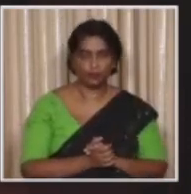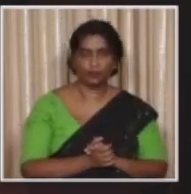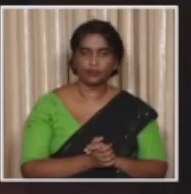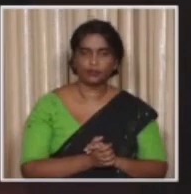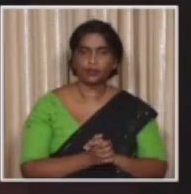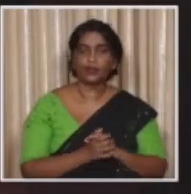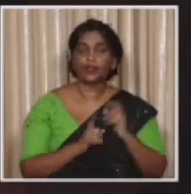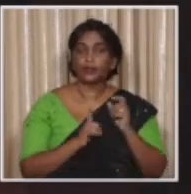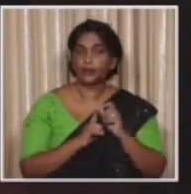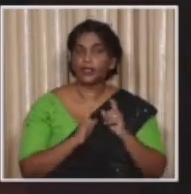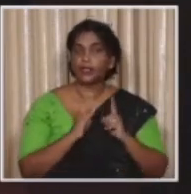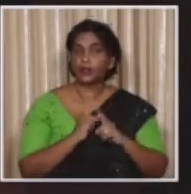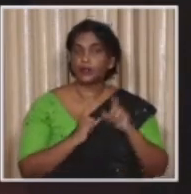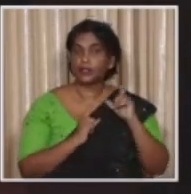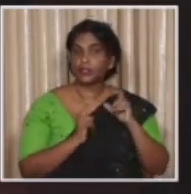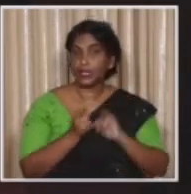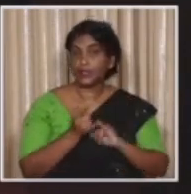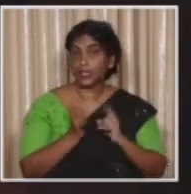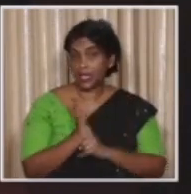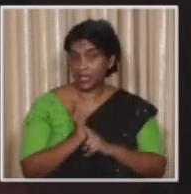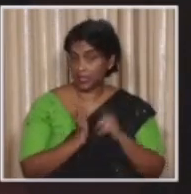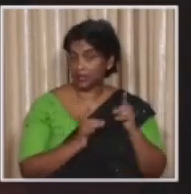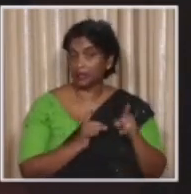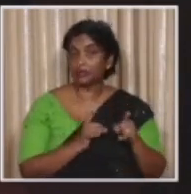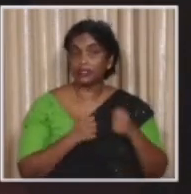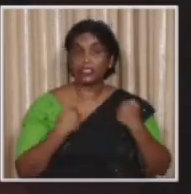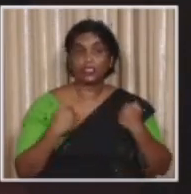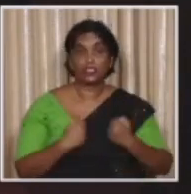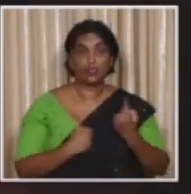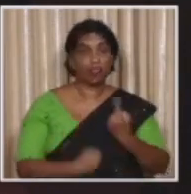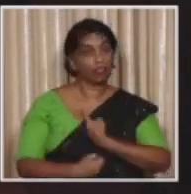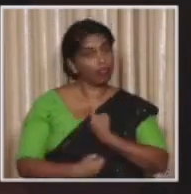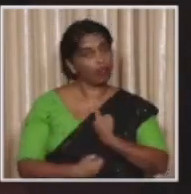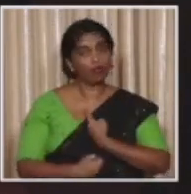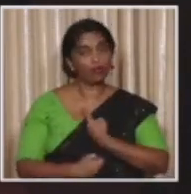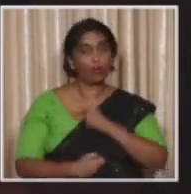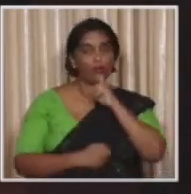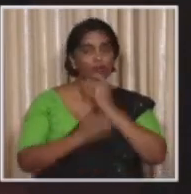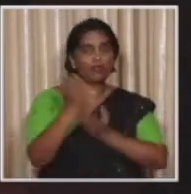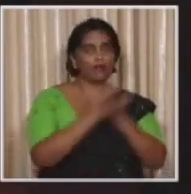PU CSL එක ඒකේ චෙයාර්මන් තනියම උසාවි ගියේ නෑ